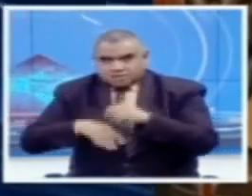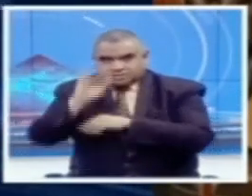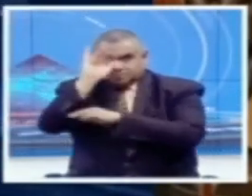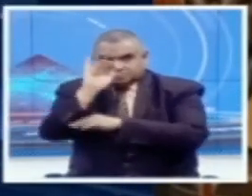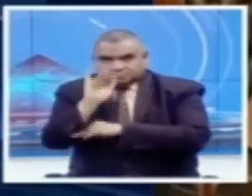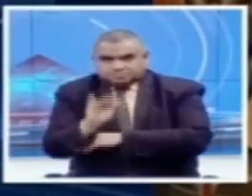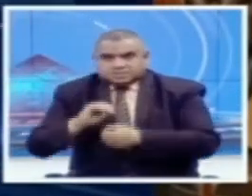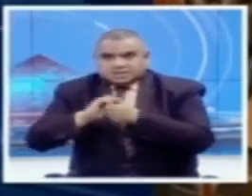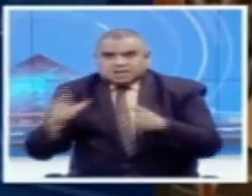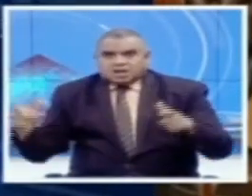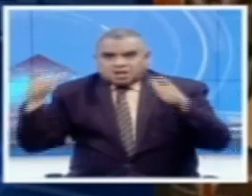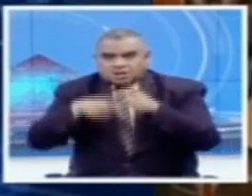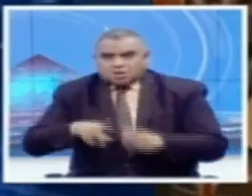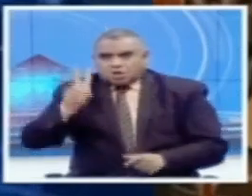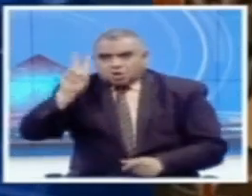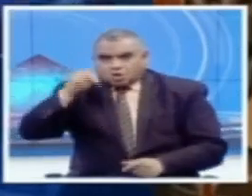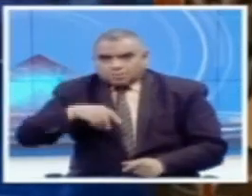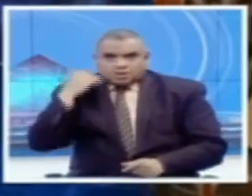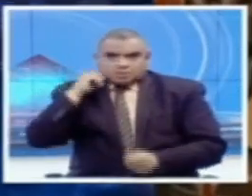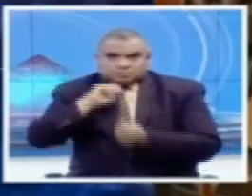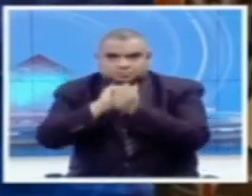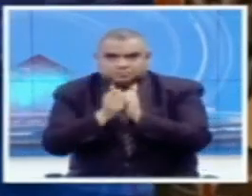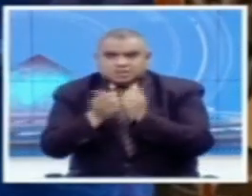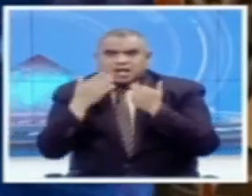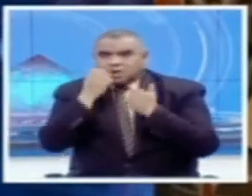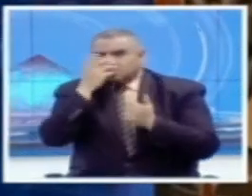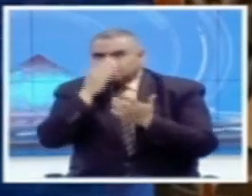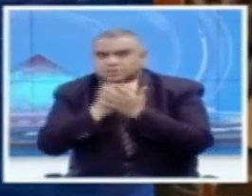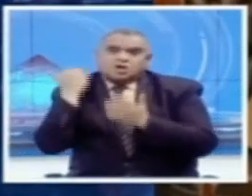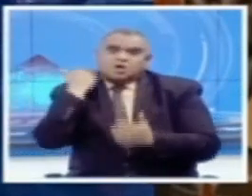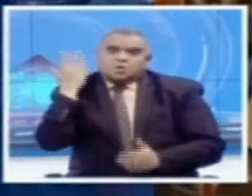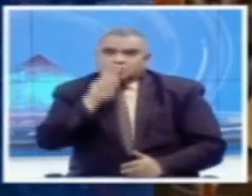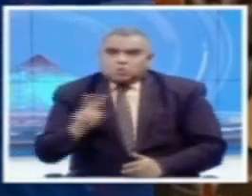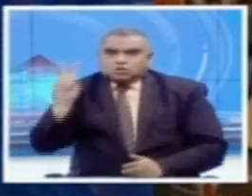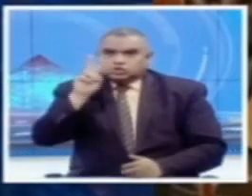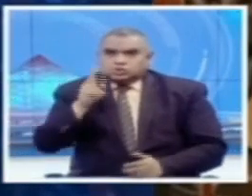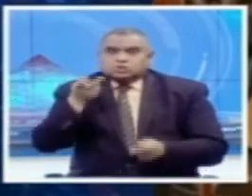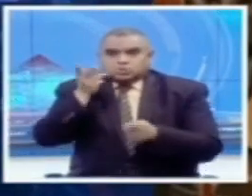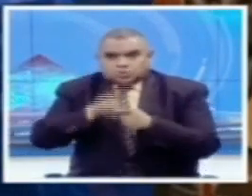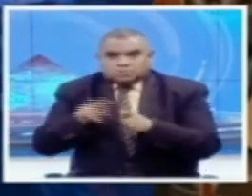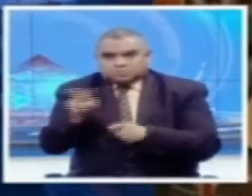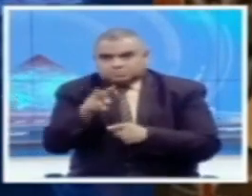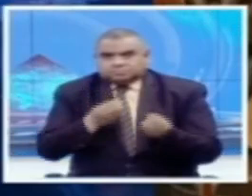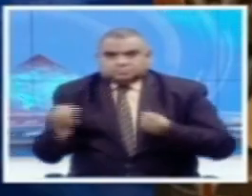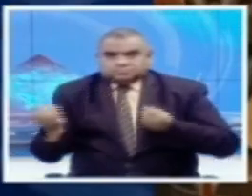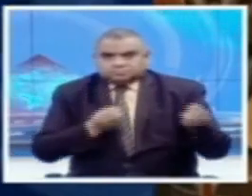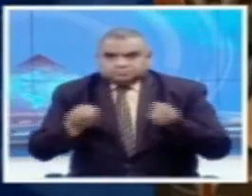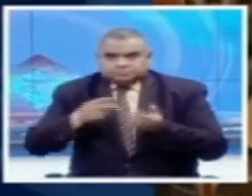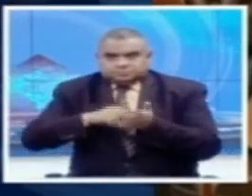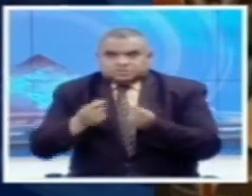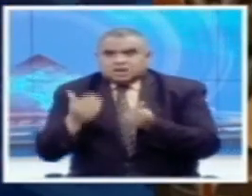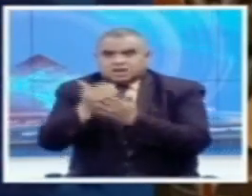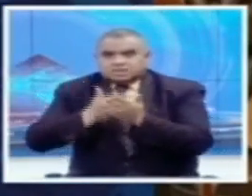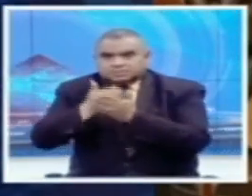لمؤتمر الأطراف في اتفاقية الأمم المتحدة الإطارية للتغيرات المناخية كوب 27. كما تطرق الجانبان إلى